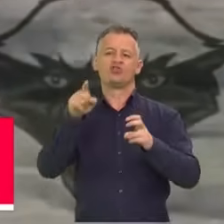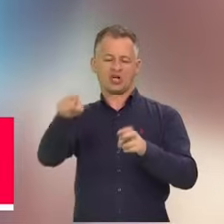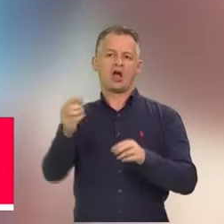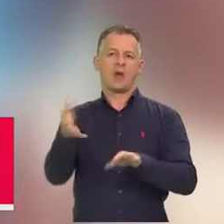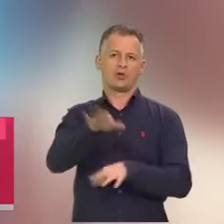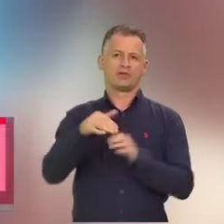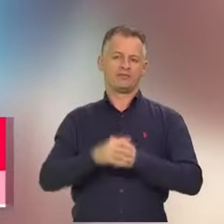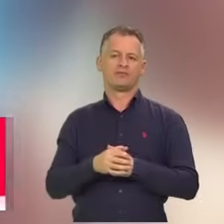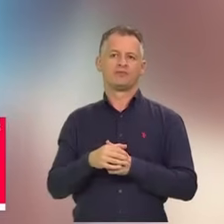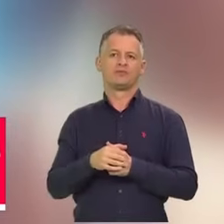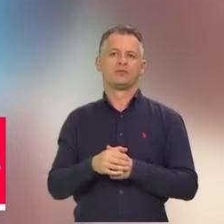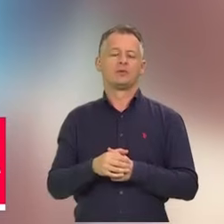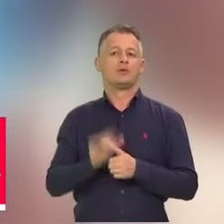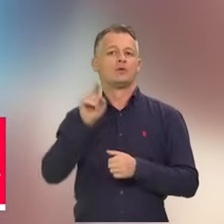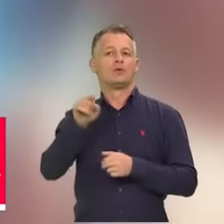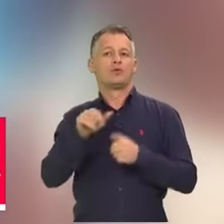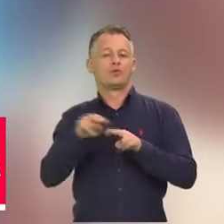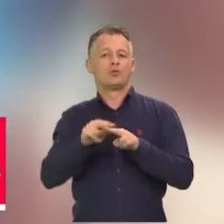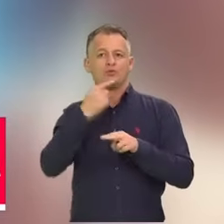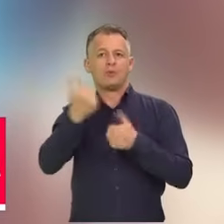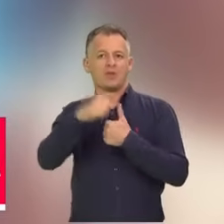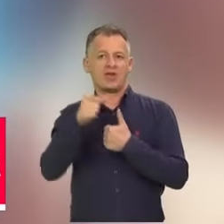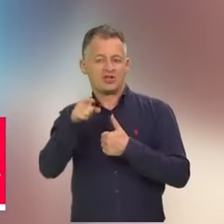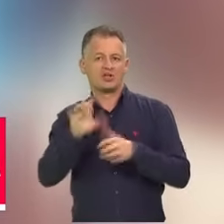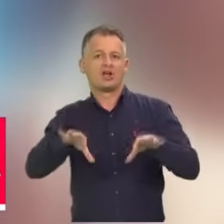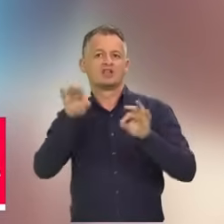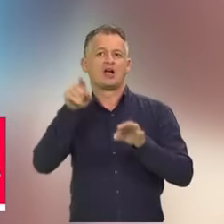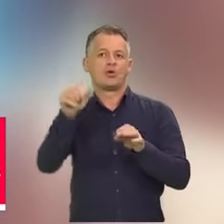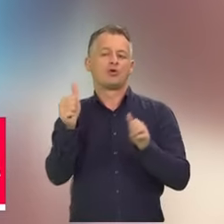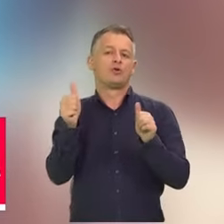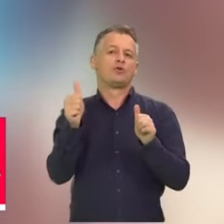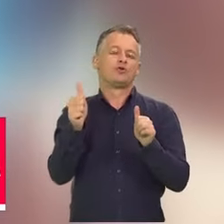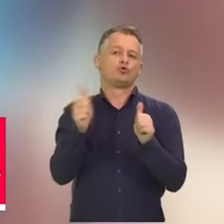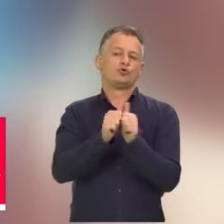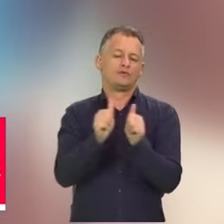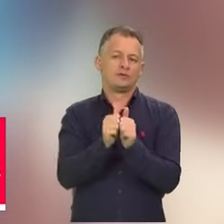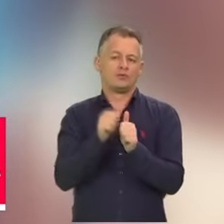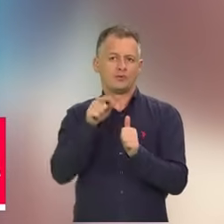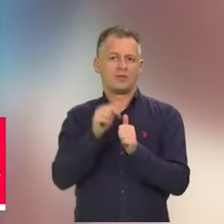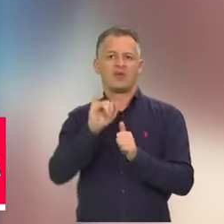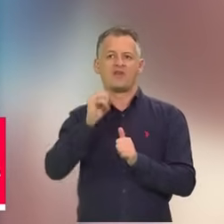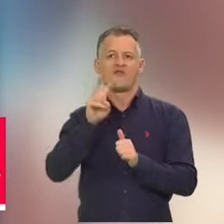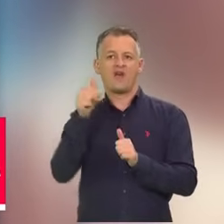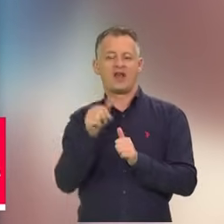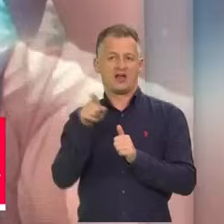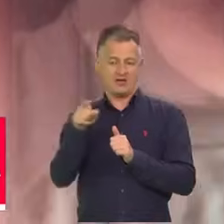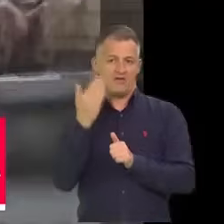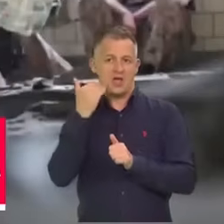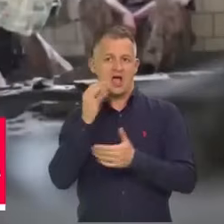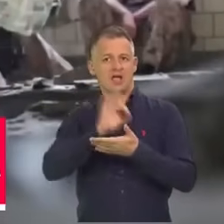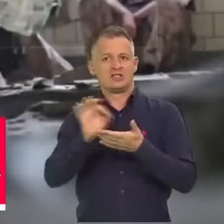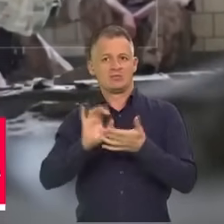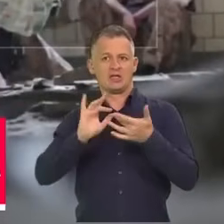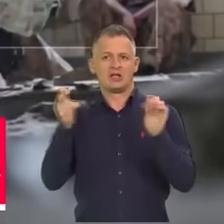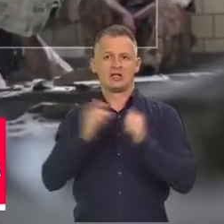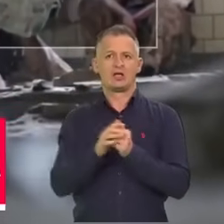în Ucraina, așa cum spun prietenii, Rudolf Wittmann și-a găsit și sufletul pereche, pe Ivana. În memoria sa, tânăra a scris pe rețelele de socializare. Un străin